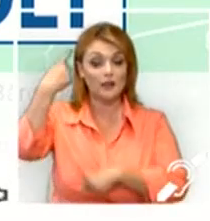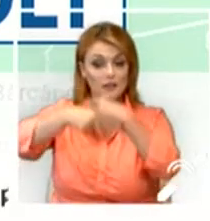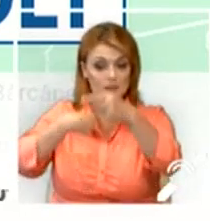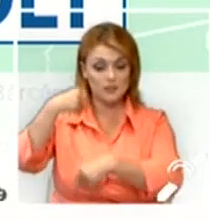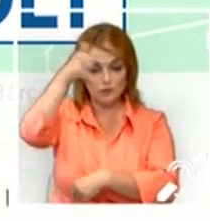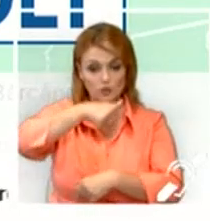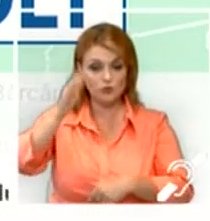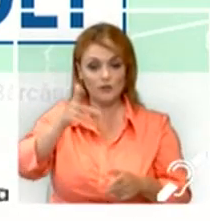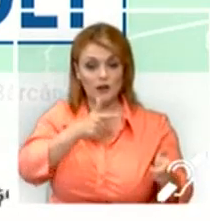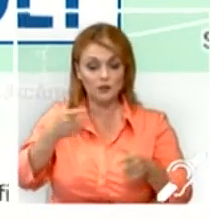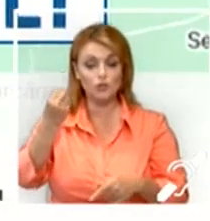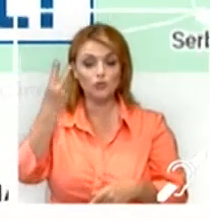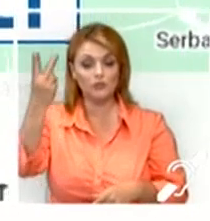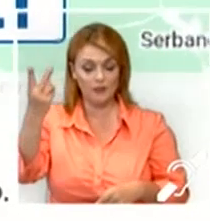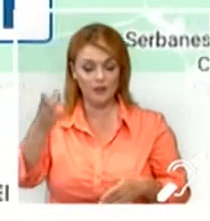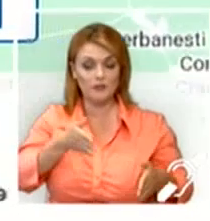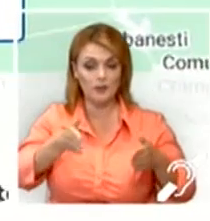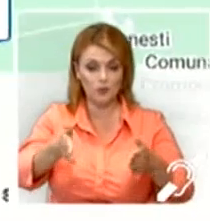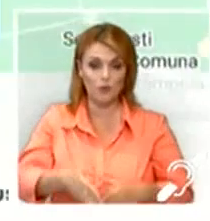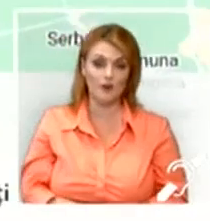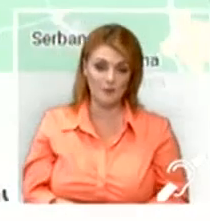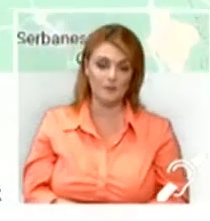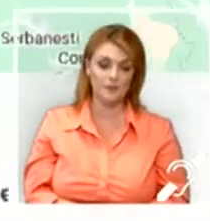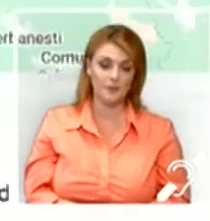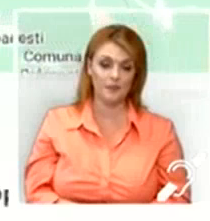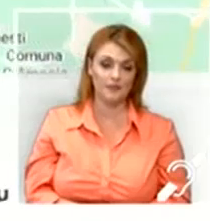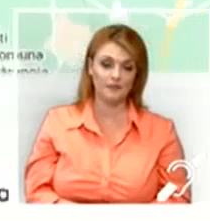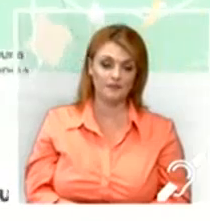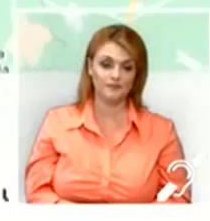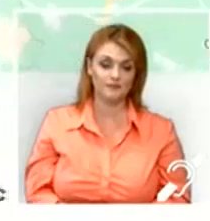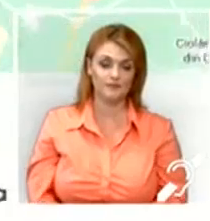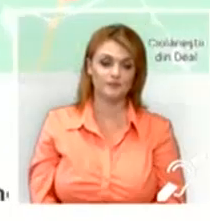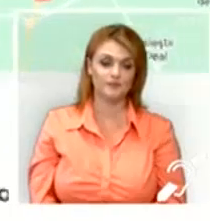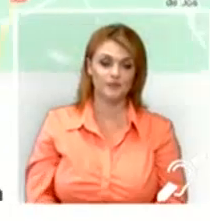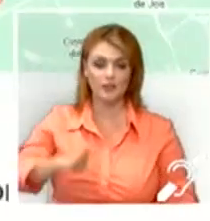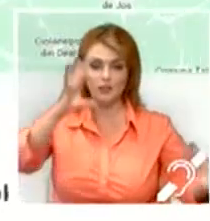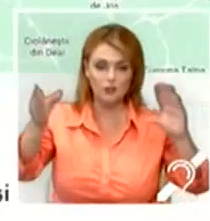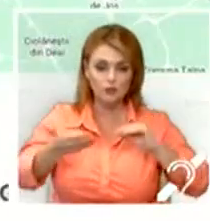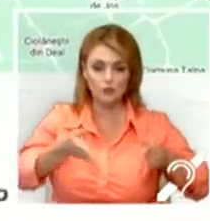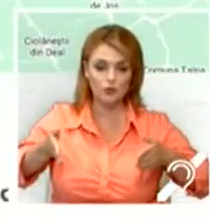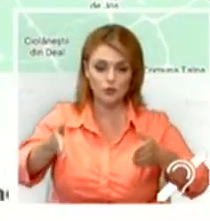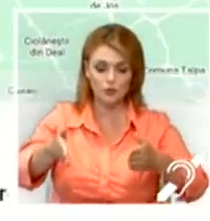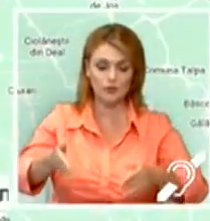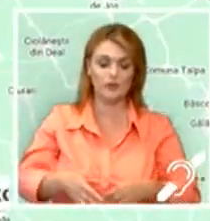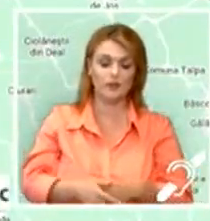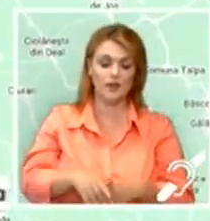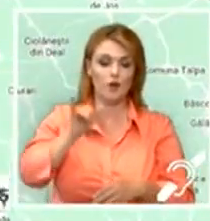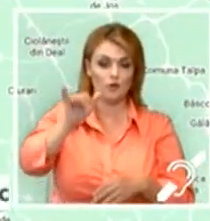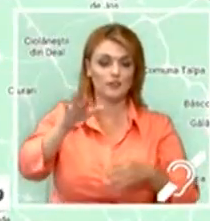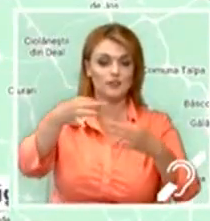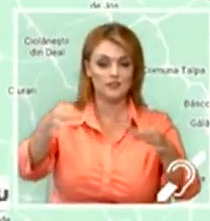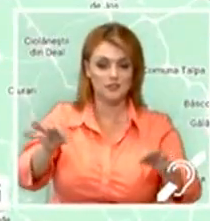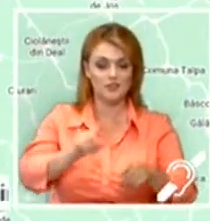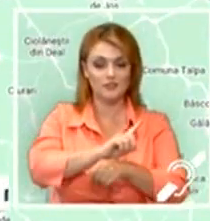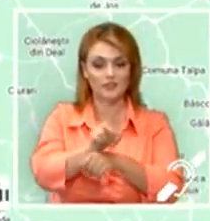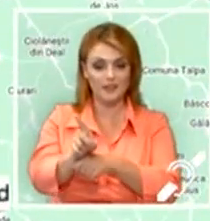trebui să fie gata încă două tronsoane, 3 și 4, care vor lega Slatina de Pitești. În total, drumul de mare viteză va avea